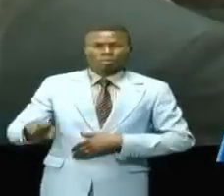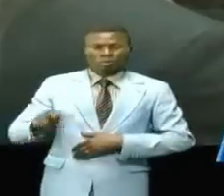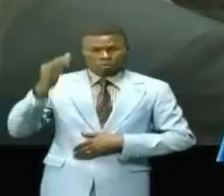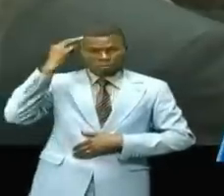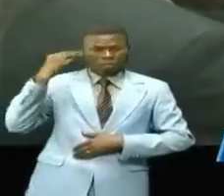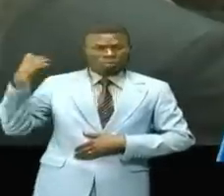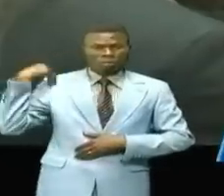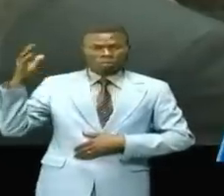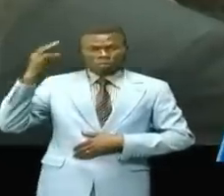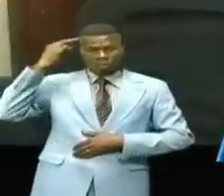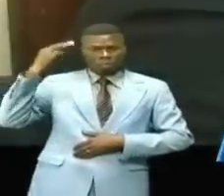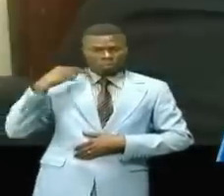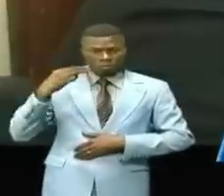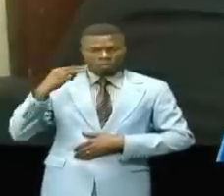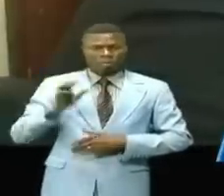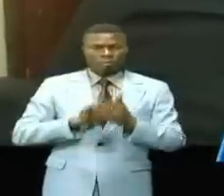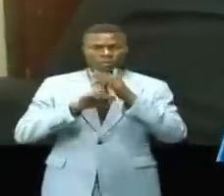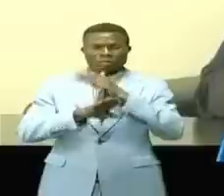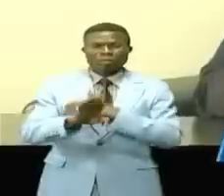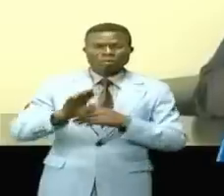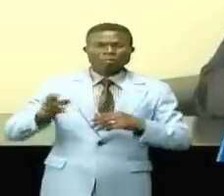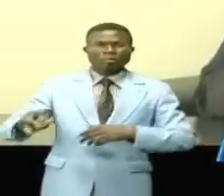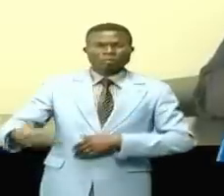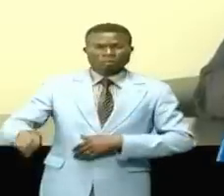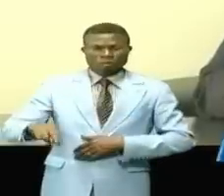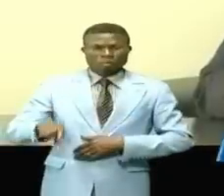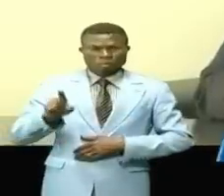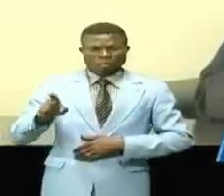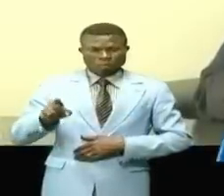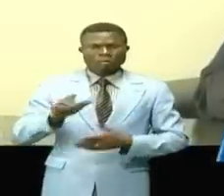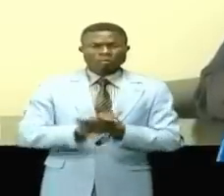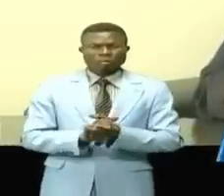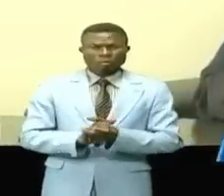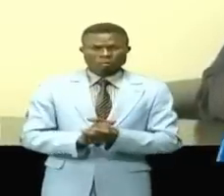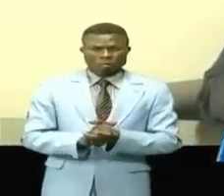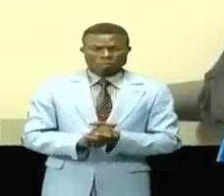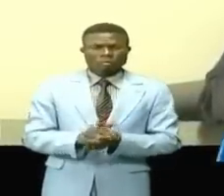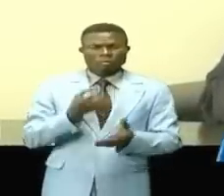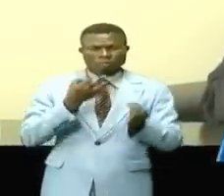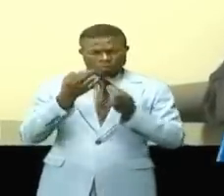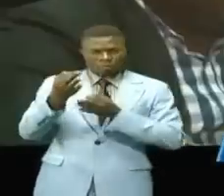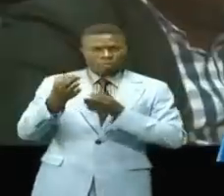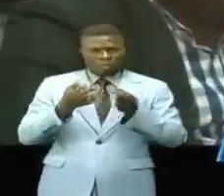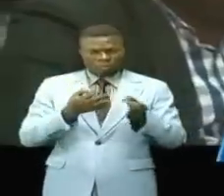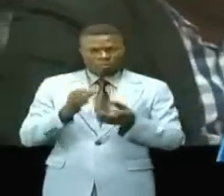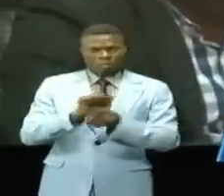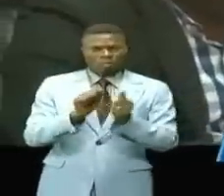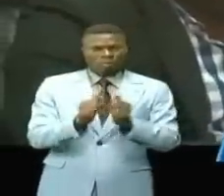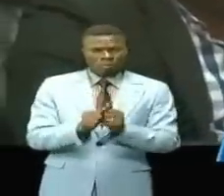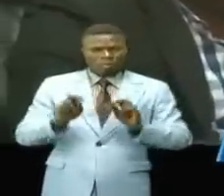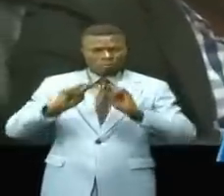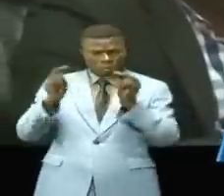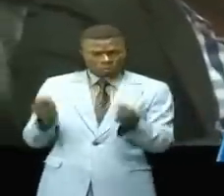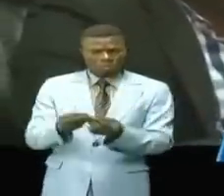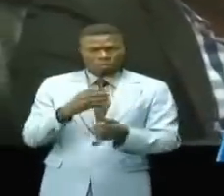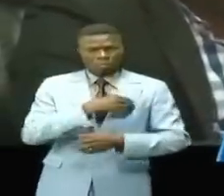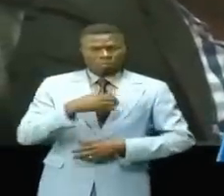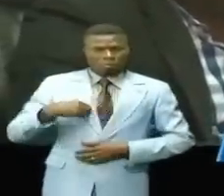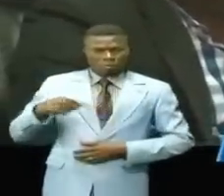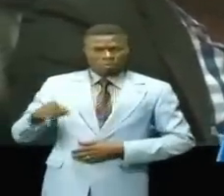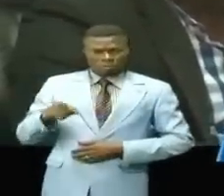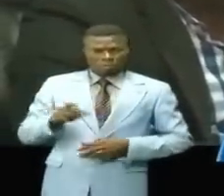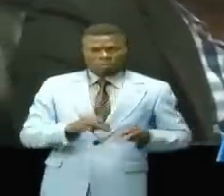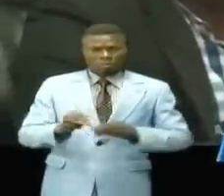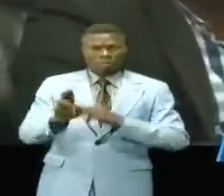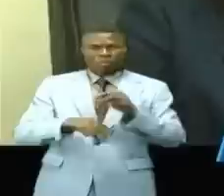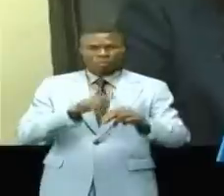ministre d'État, ministre de l'intégration régionale, Antipas Mboussa Nyamwisi, en a donné les assurances à la coordinatrice du mécanisme